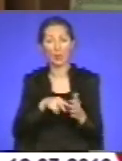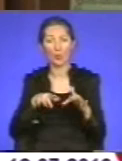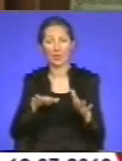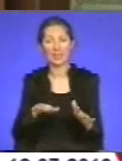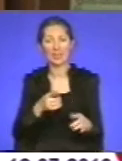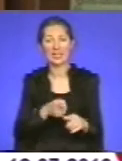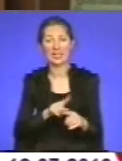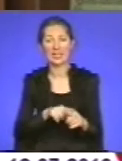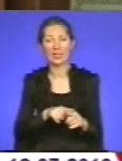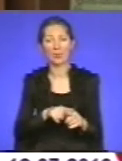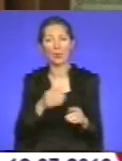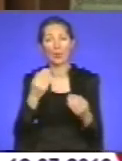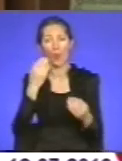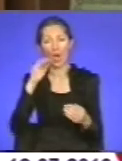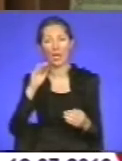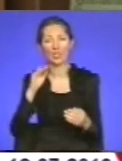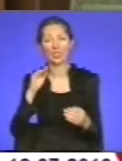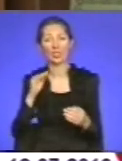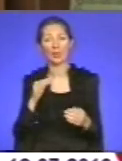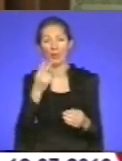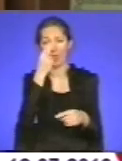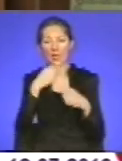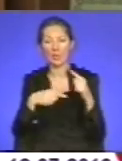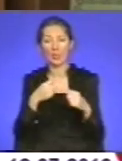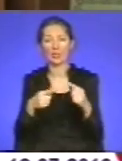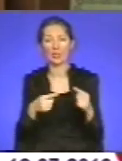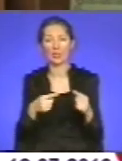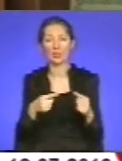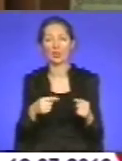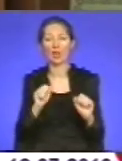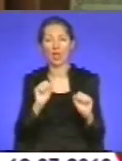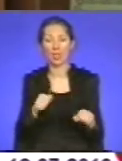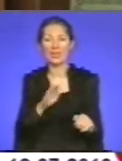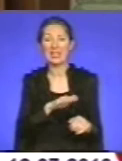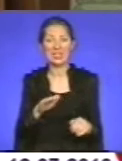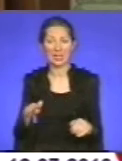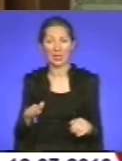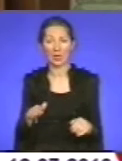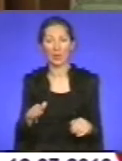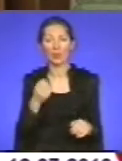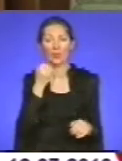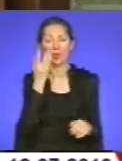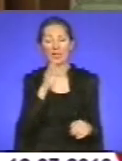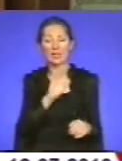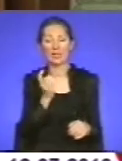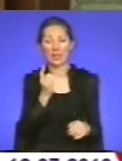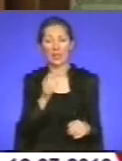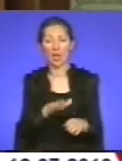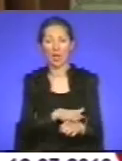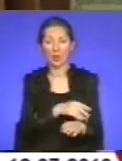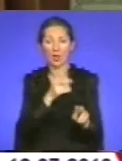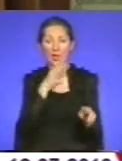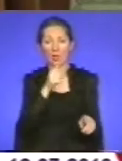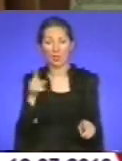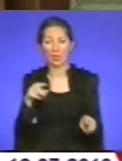це покращить, знову ж таки, адаптаційну здатність діток. Тобто, коли дитина тривалий час спостерігає